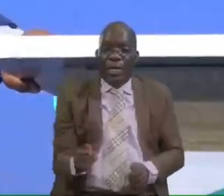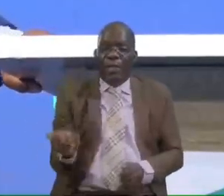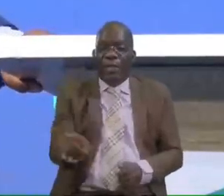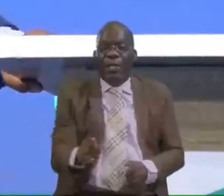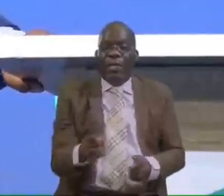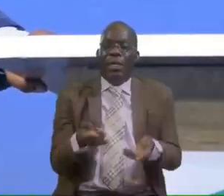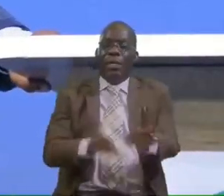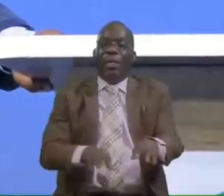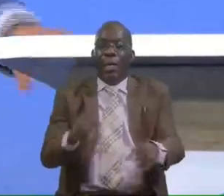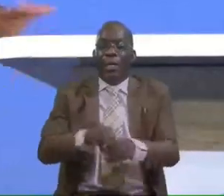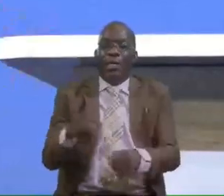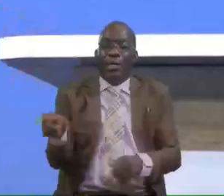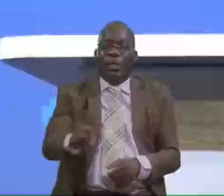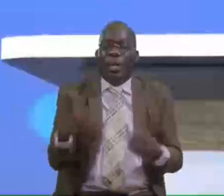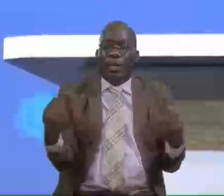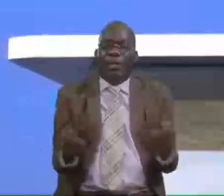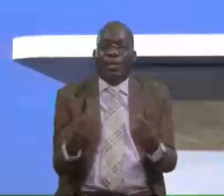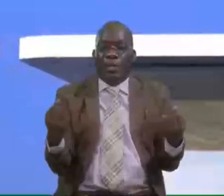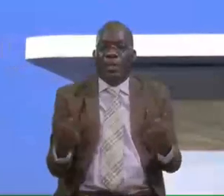dans leur péché. Mais